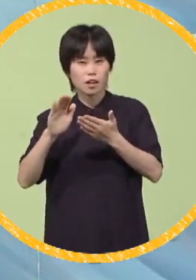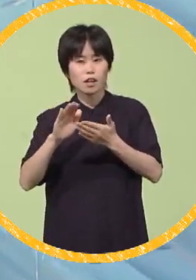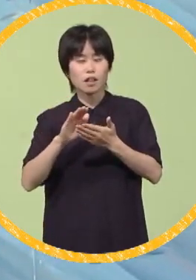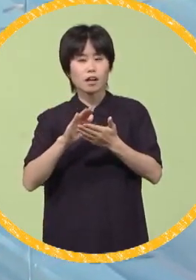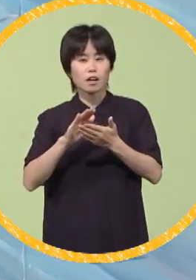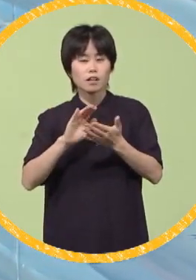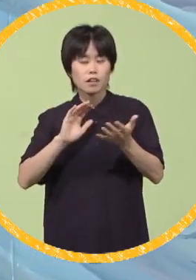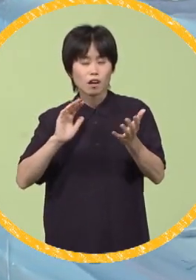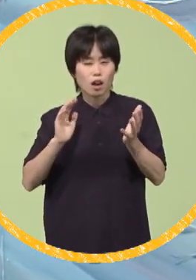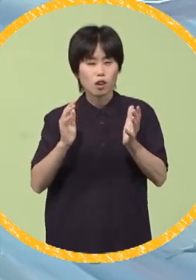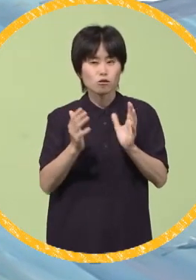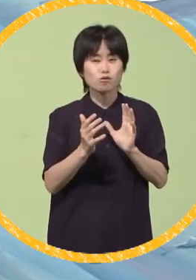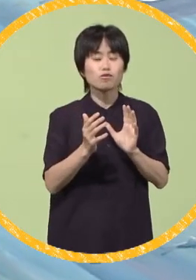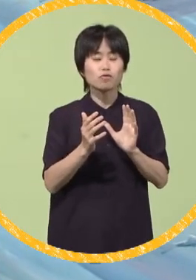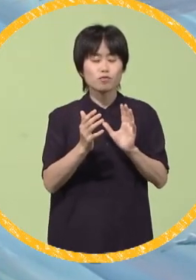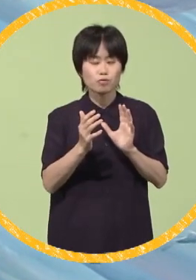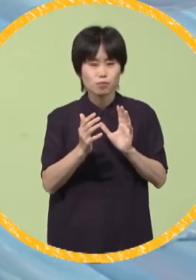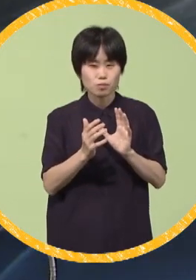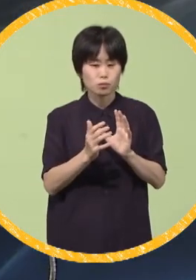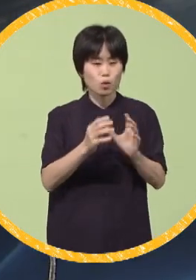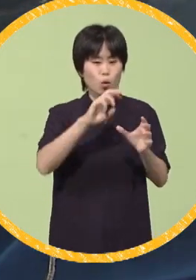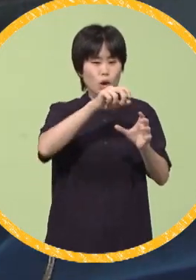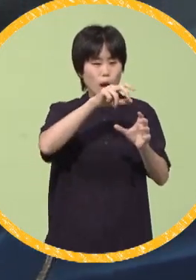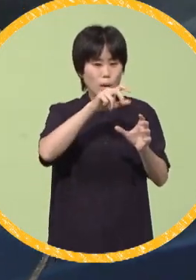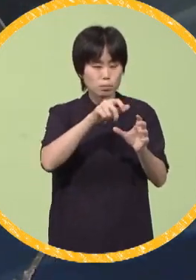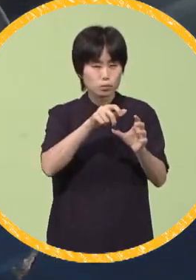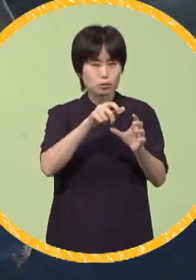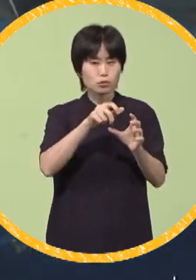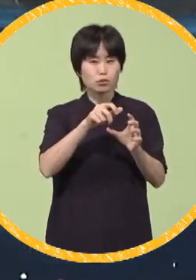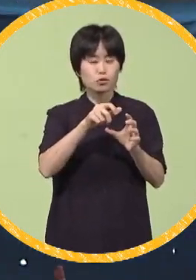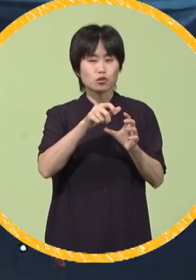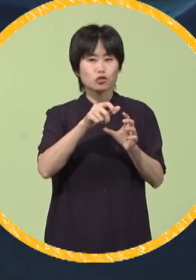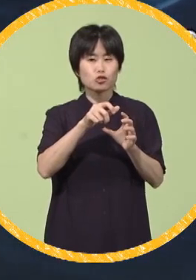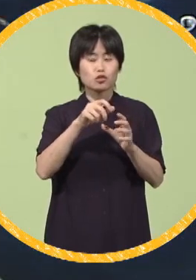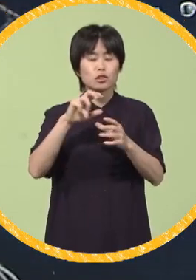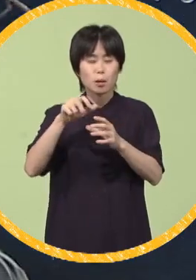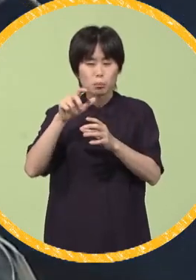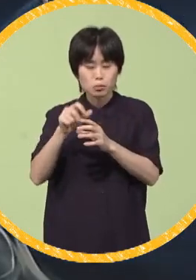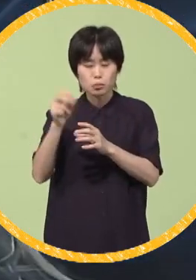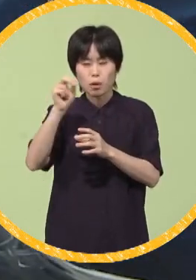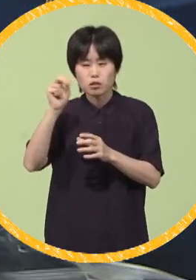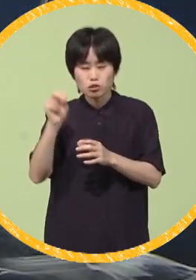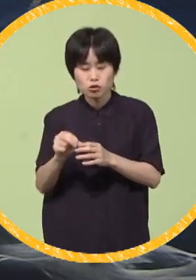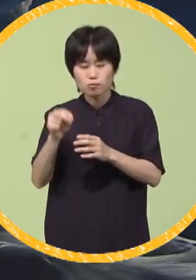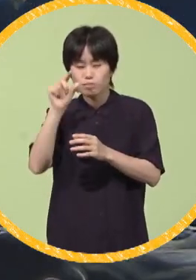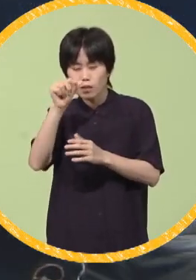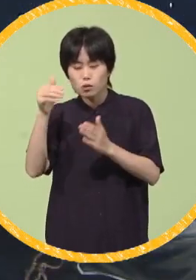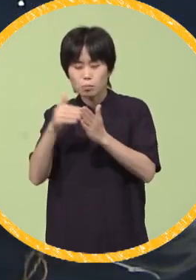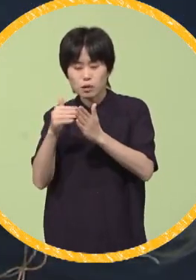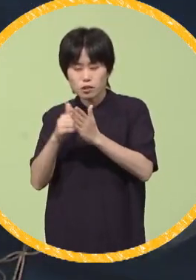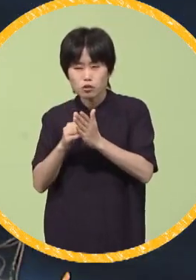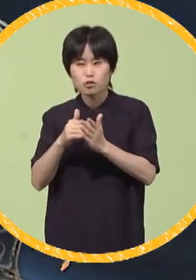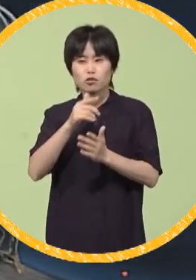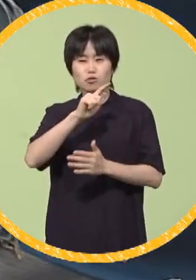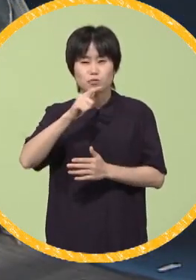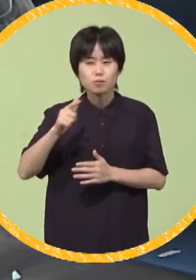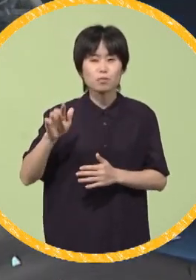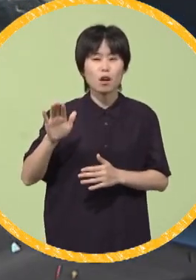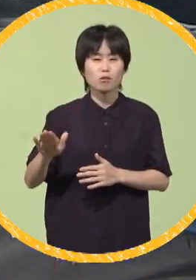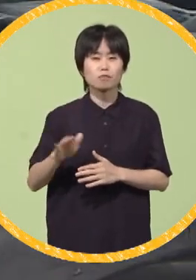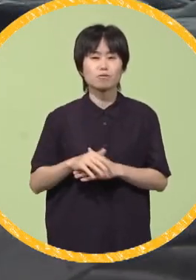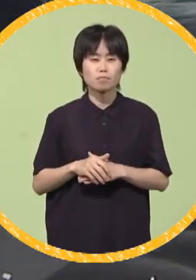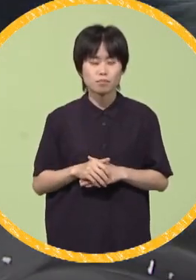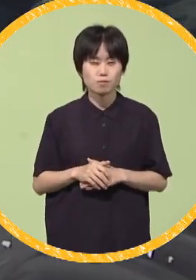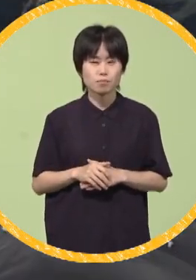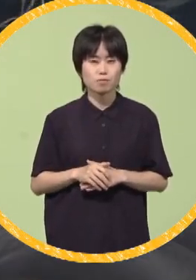とこっちは本当なんかあのキャップとかマジックとか、 そう、あの小さいのがマイクロプラスチックですよね。 いろんなものが、ね、 出たゴミを貼り付けて作ってるんで。 そ